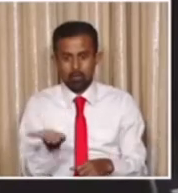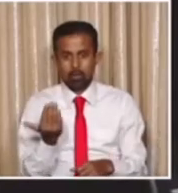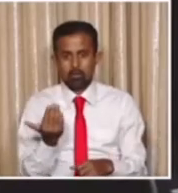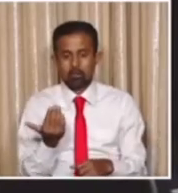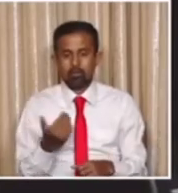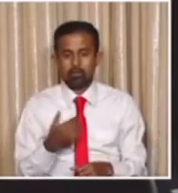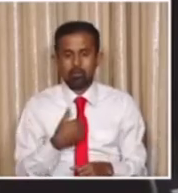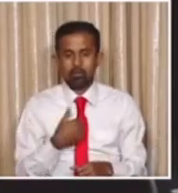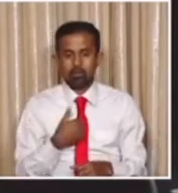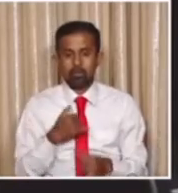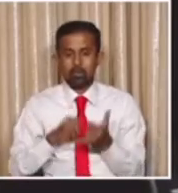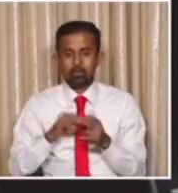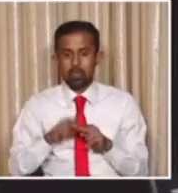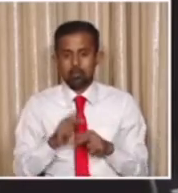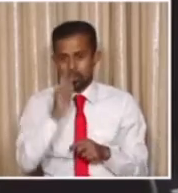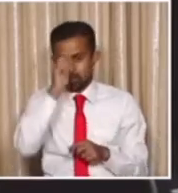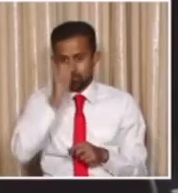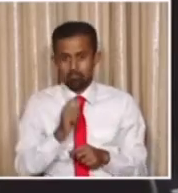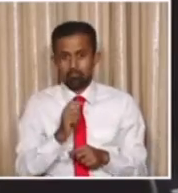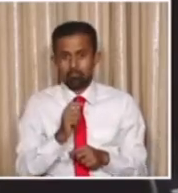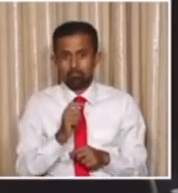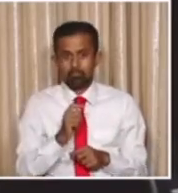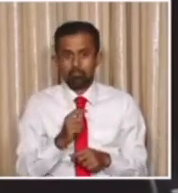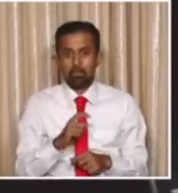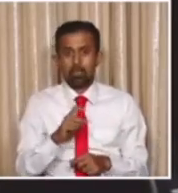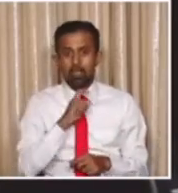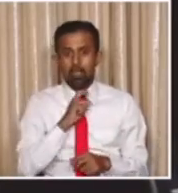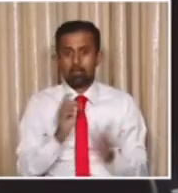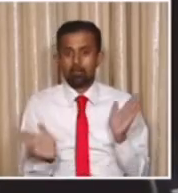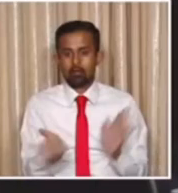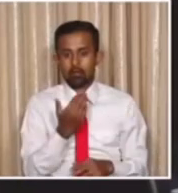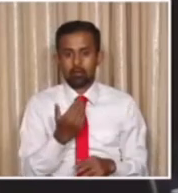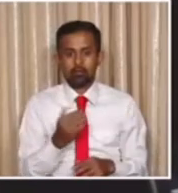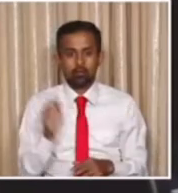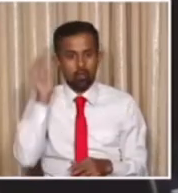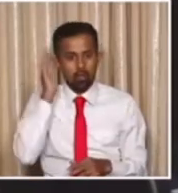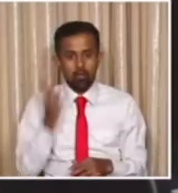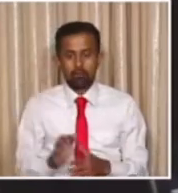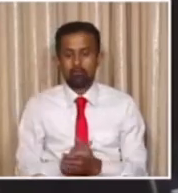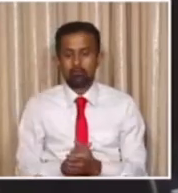පෙන්නන්නේ දැන් මම අර සරත් පොන්සේකා උන්නේ මෙතන තටමල ගියාම කියලා මට ආරංචි වුණා